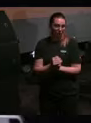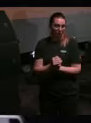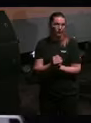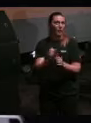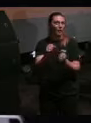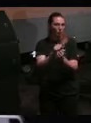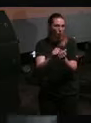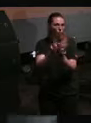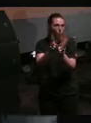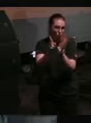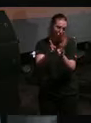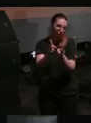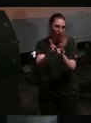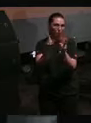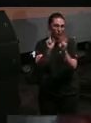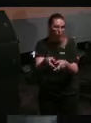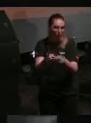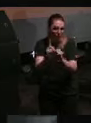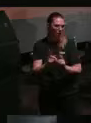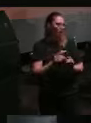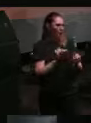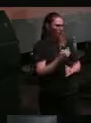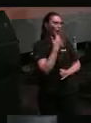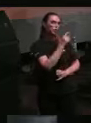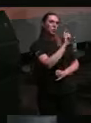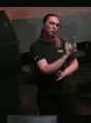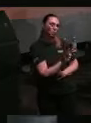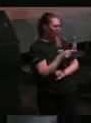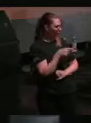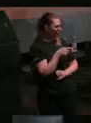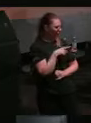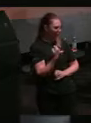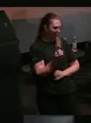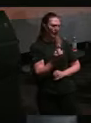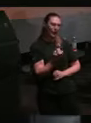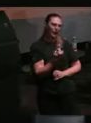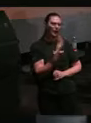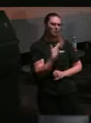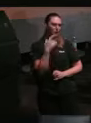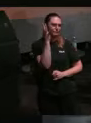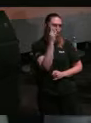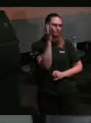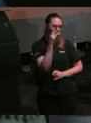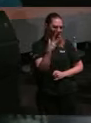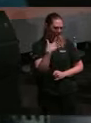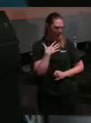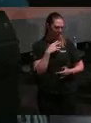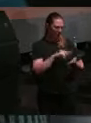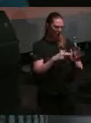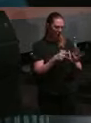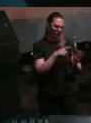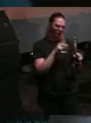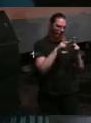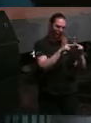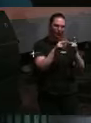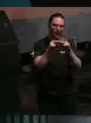også. Absolutt. Godt spørsmål. Det var noe et spørsmål vi stilte oss I et veldig spennende prosjekt som vi hadde der vi reiste rundt til